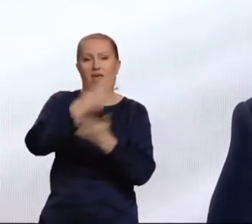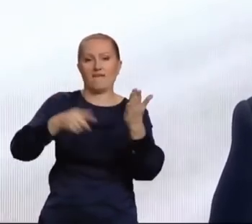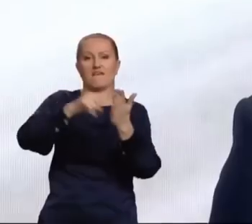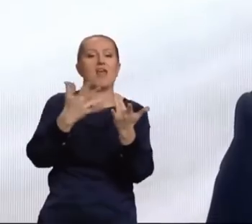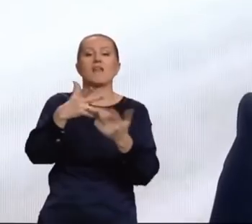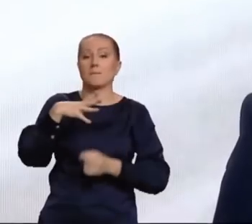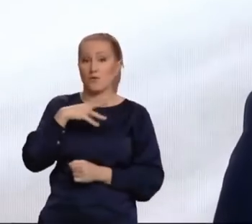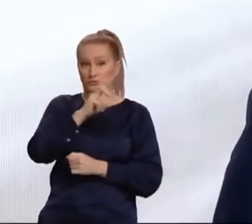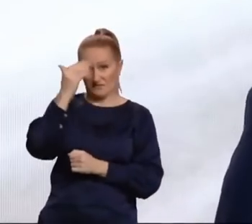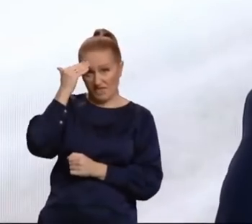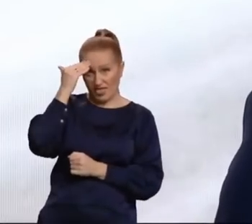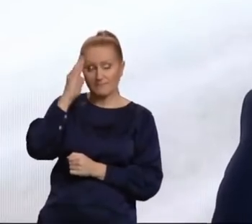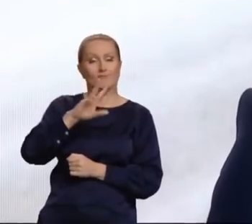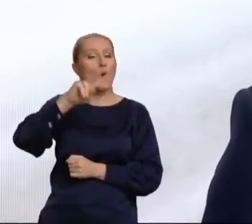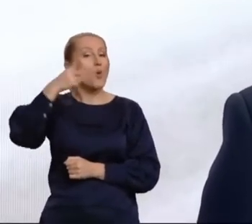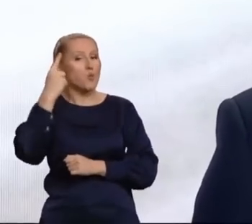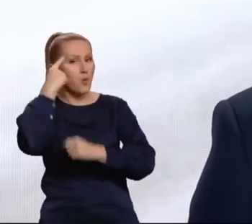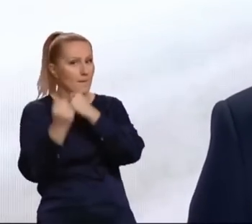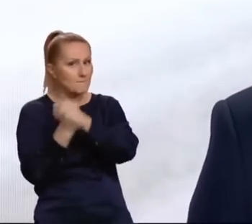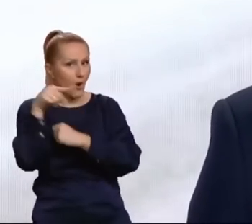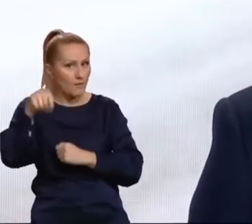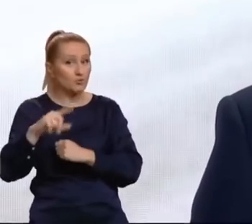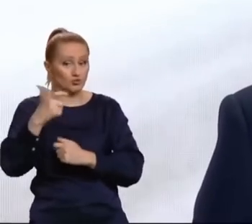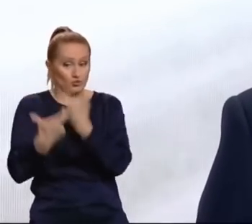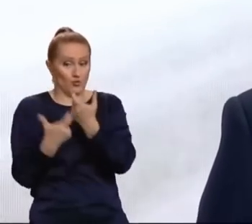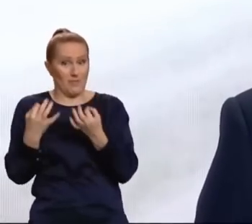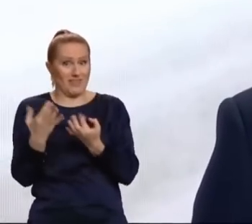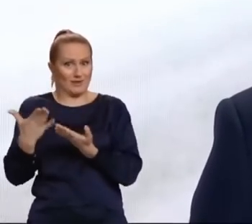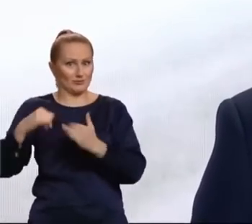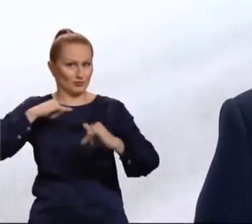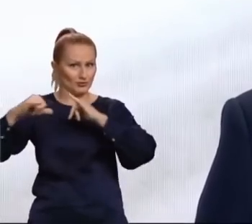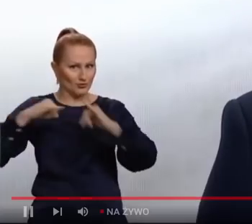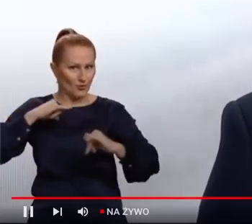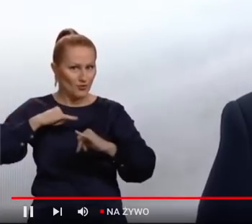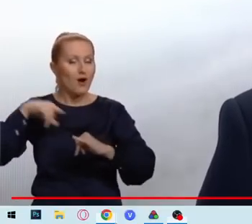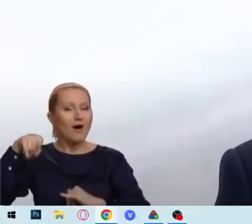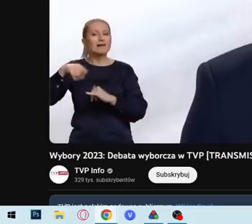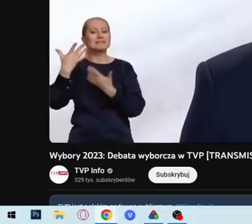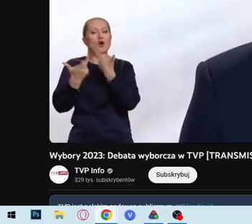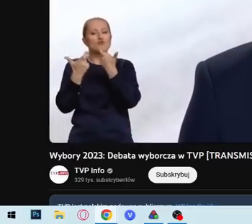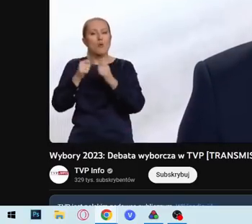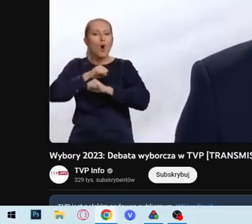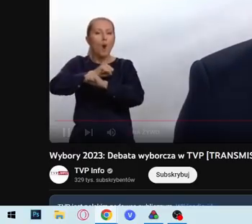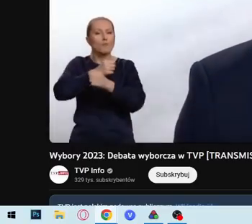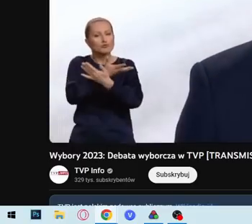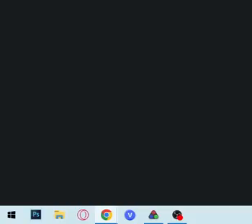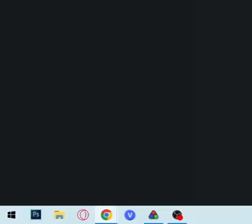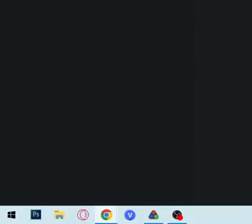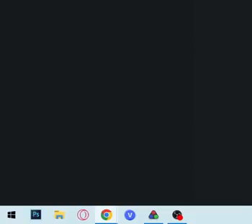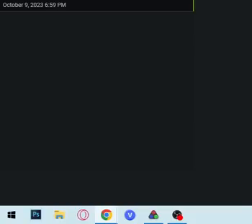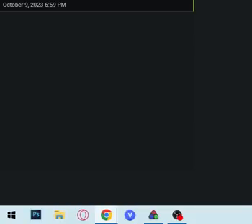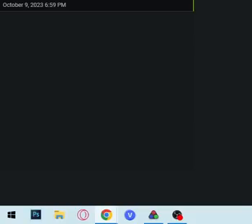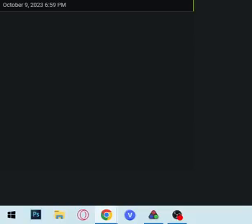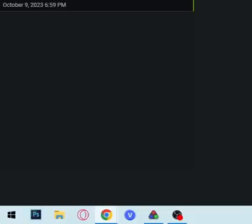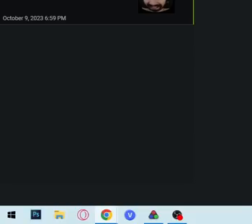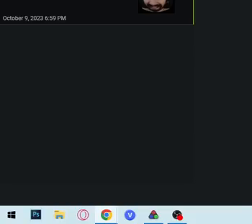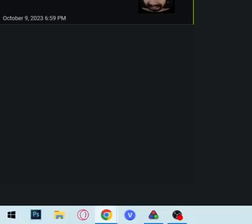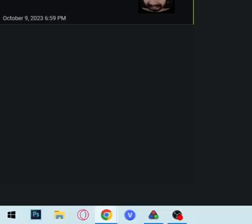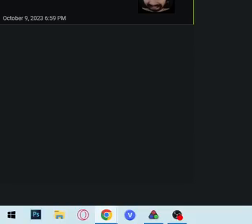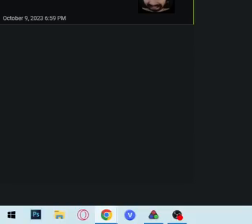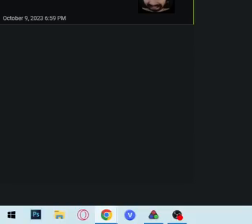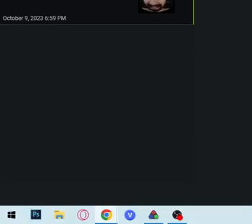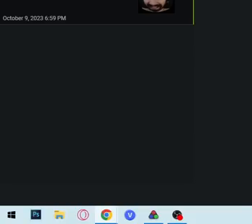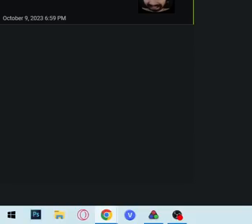zlikwidowano. Czemu on taki zmęczony, Sadge? Realizowana dzisiaj przez rządzących zakłada obronę całego terytorium Polski, zbudowanie